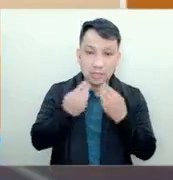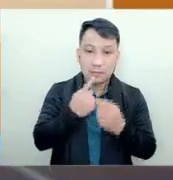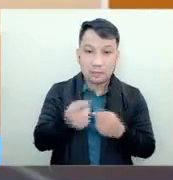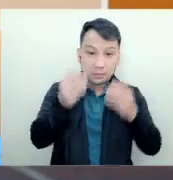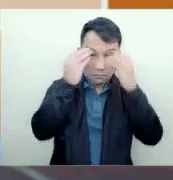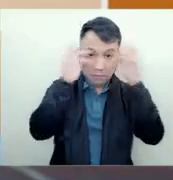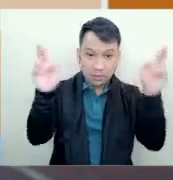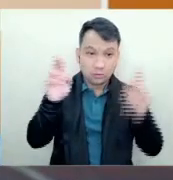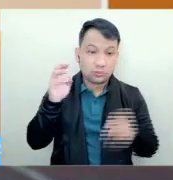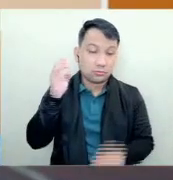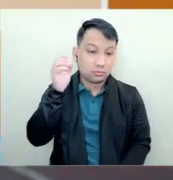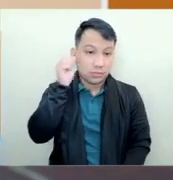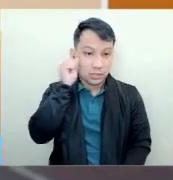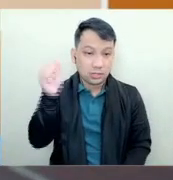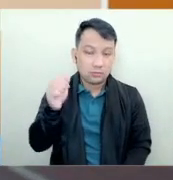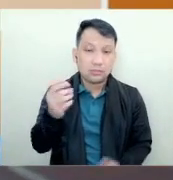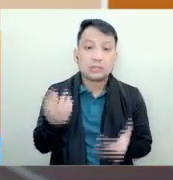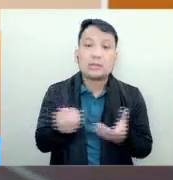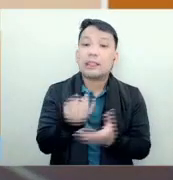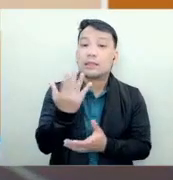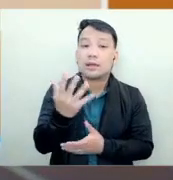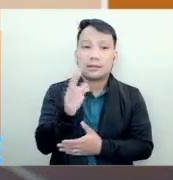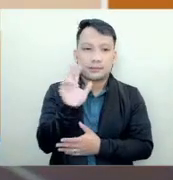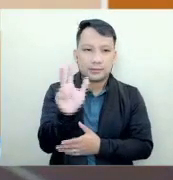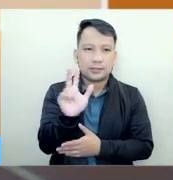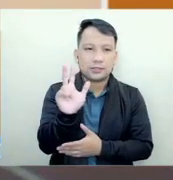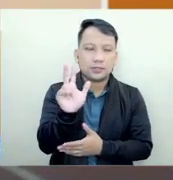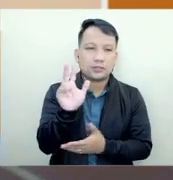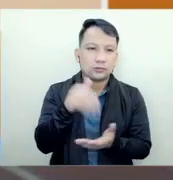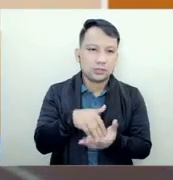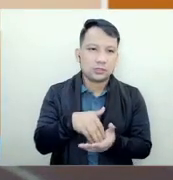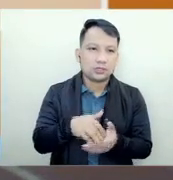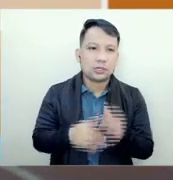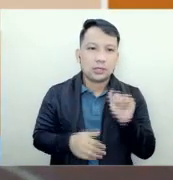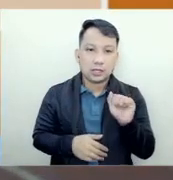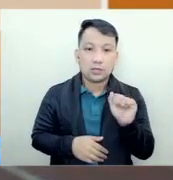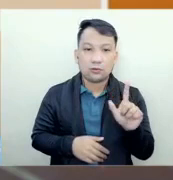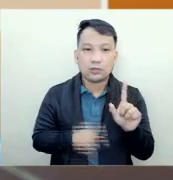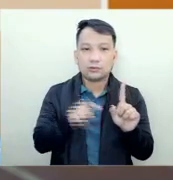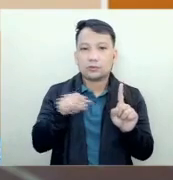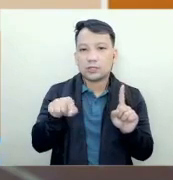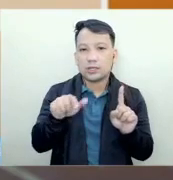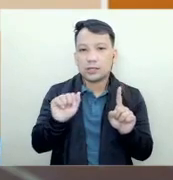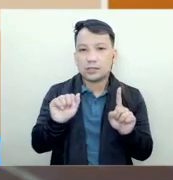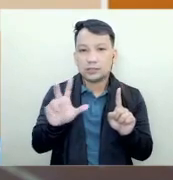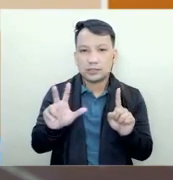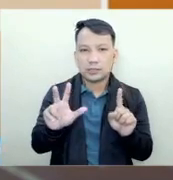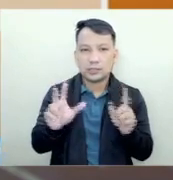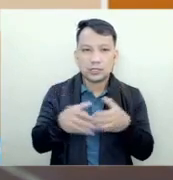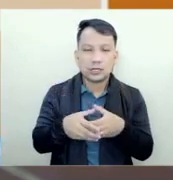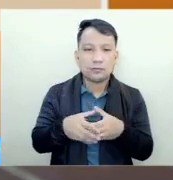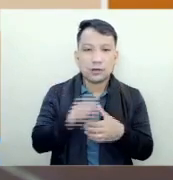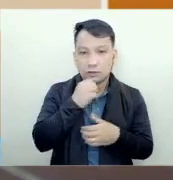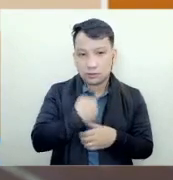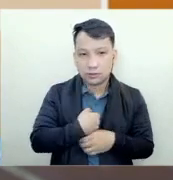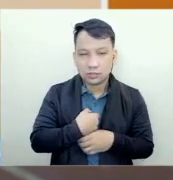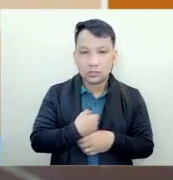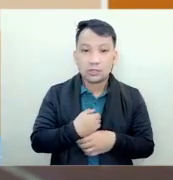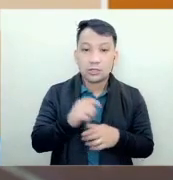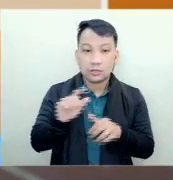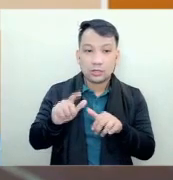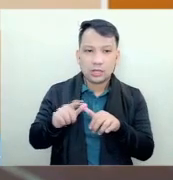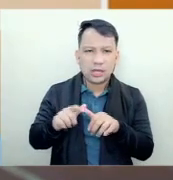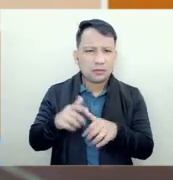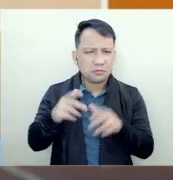na ang nabakunahan mula sa A1 hanggang A3 category yung mga nasa healthcare workers, senior citizens at persons with